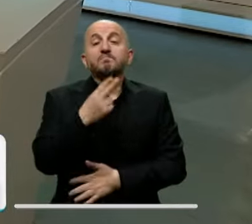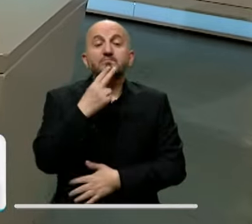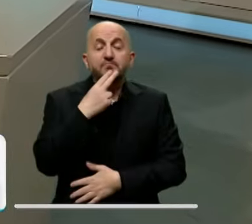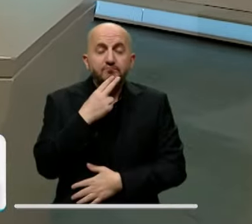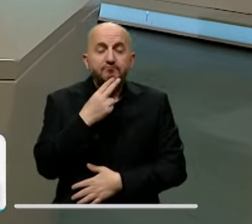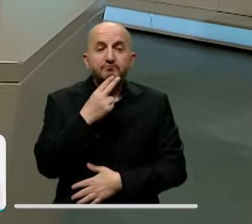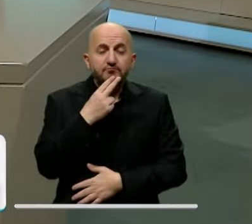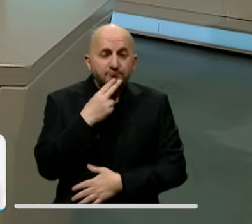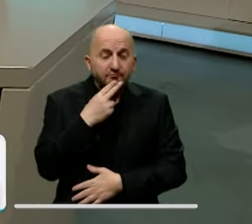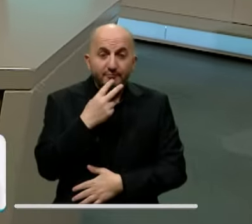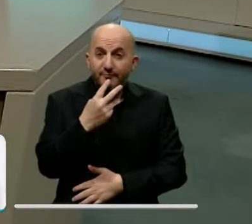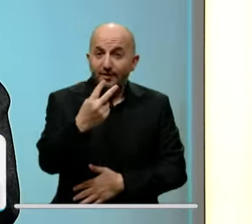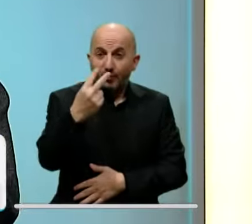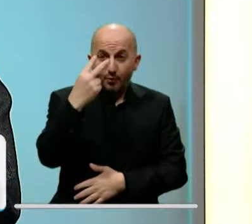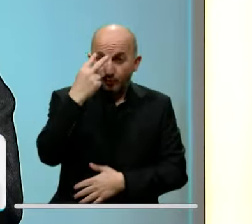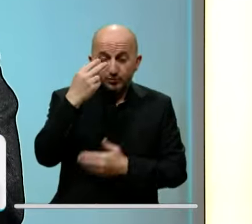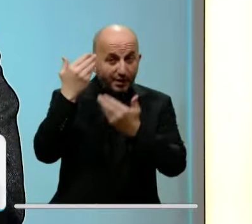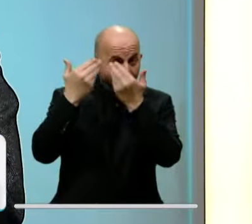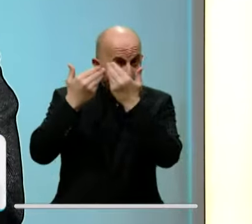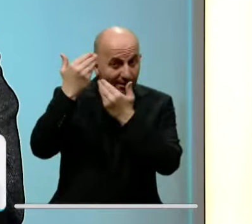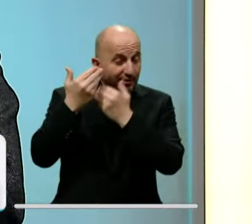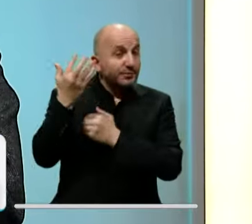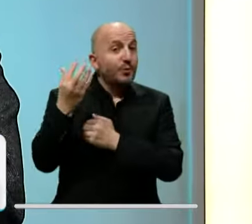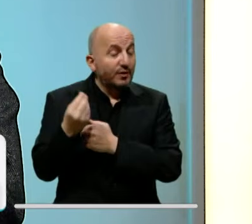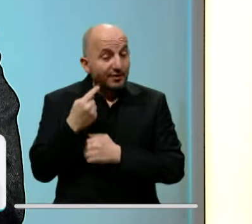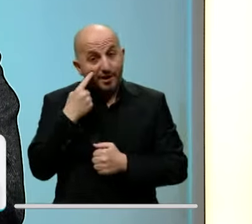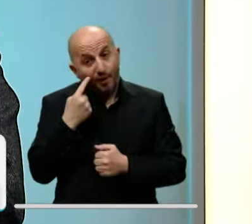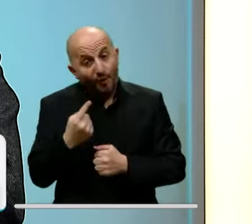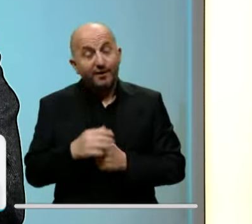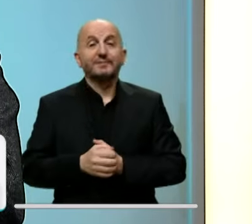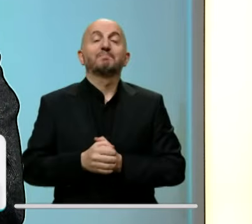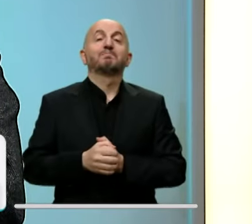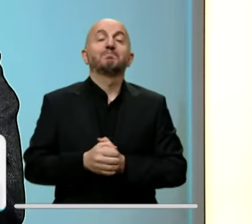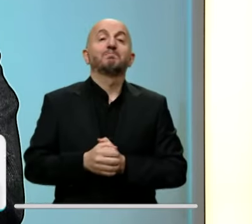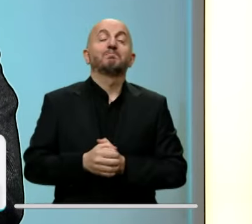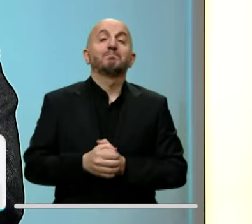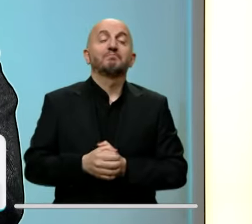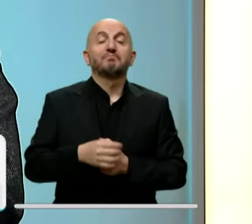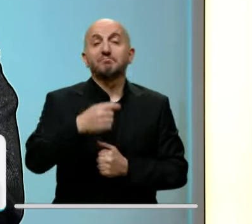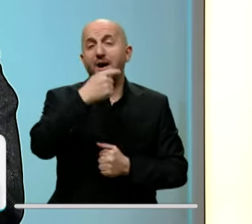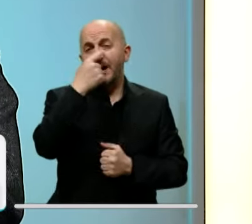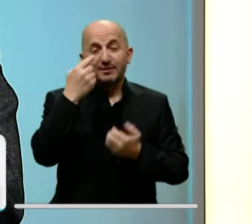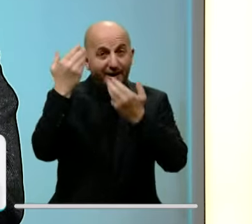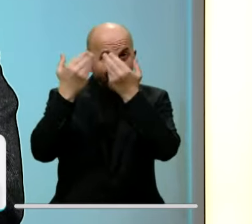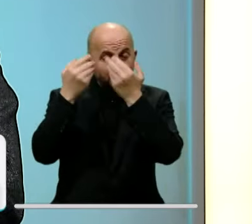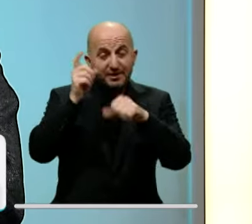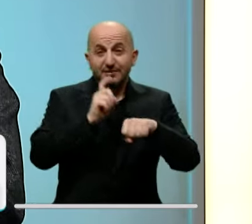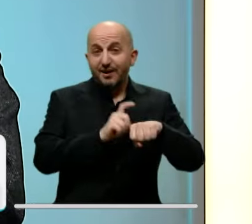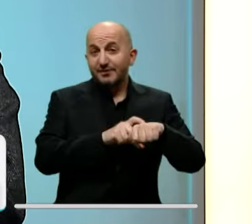Eee gözlerinden ameliyat olacağına göre Eee belki ameliyat